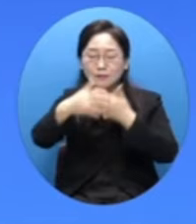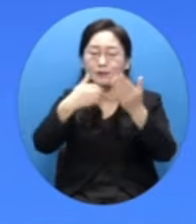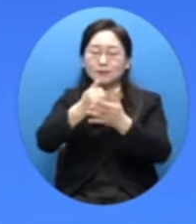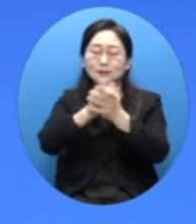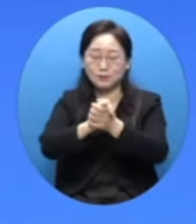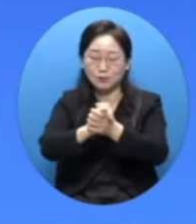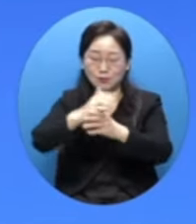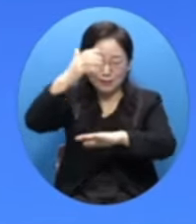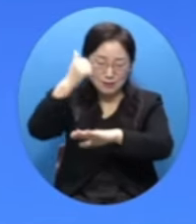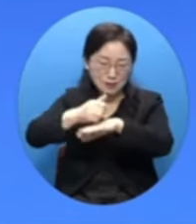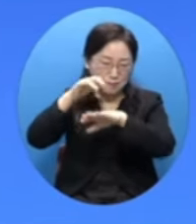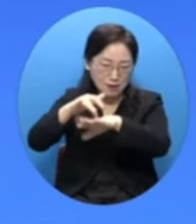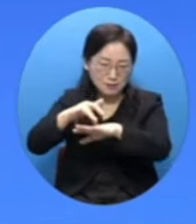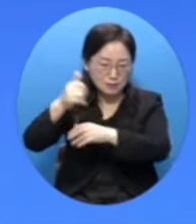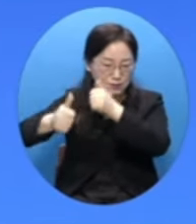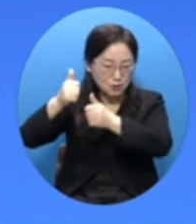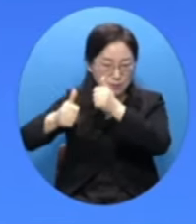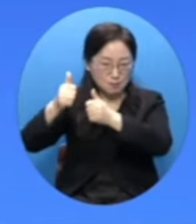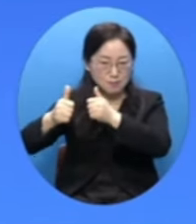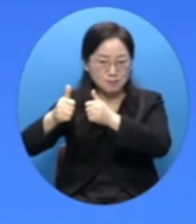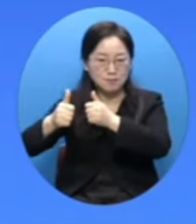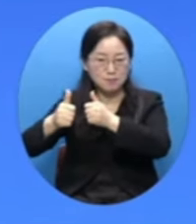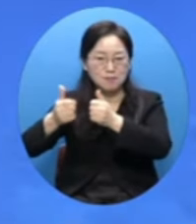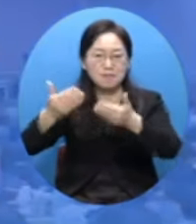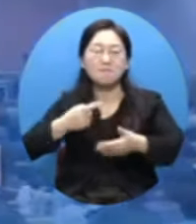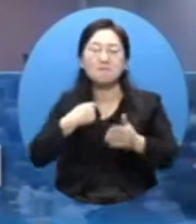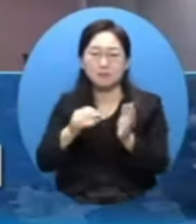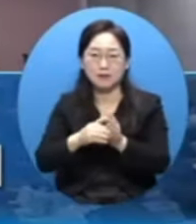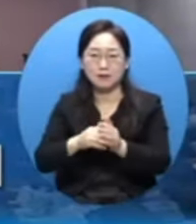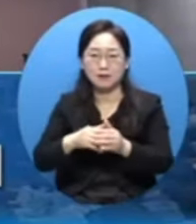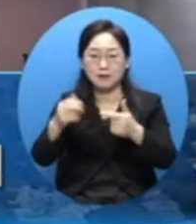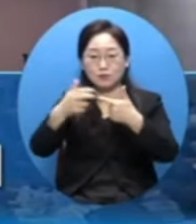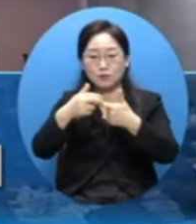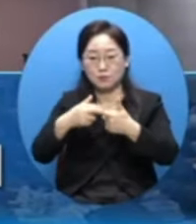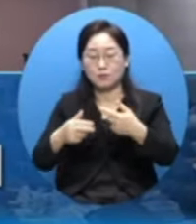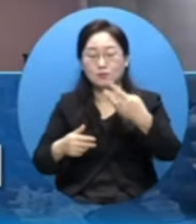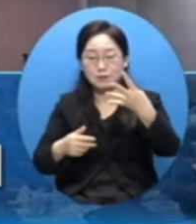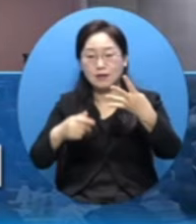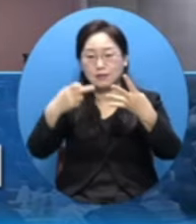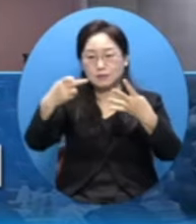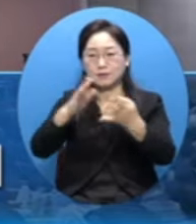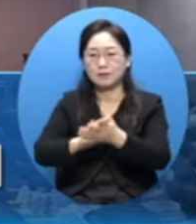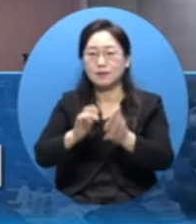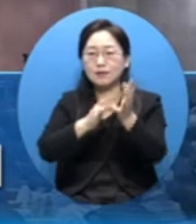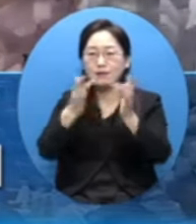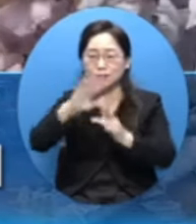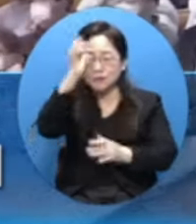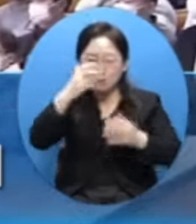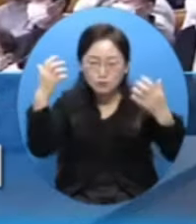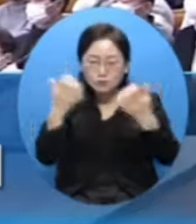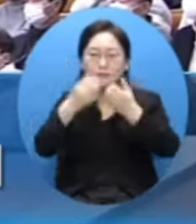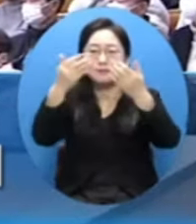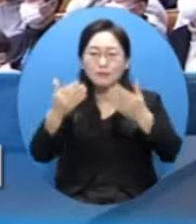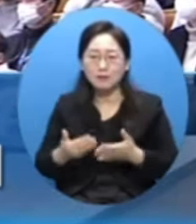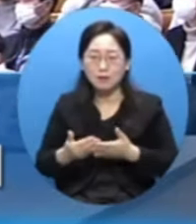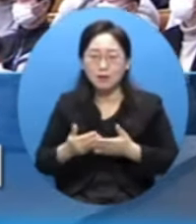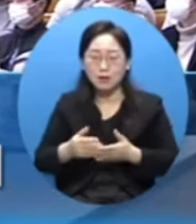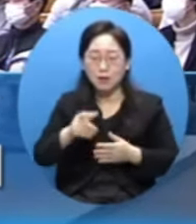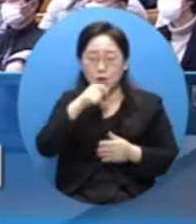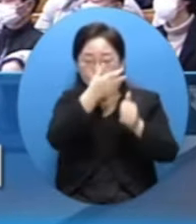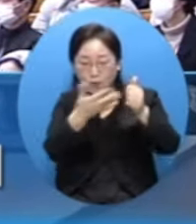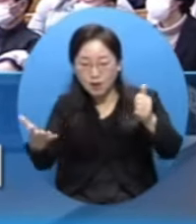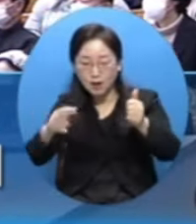마귀의 시험도 받으셨던 것입니다. 누가복음 4장 1절 2절을 말씀합니다. 예수께서 성령의 충만함을 입어 요단강에서